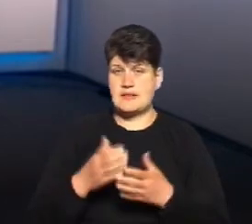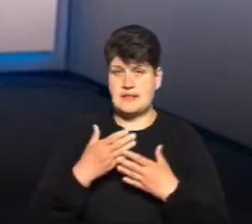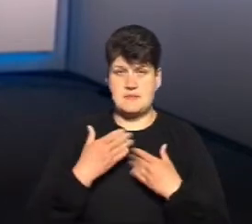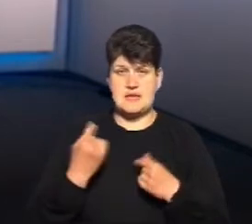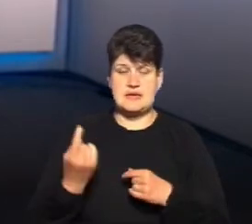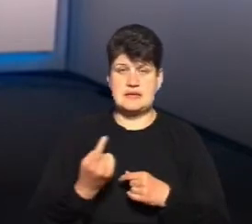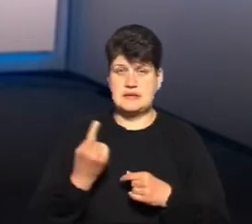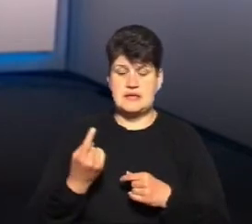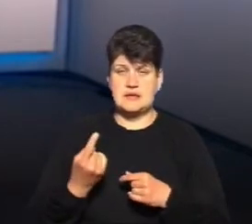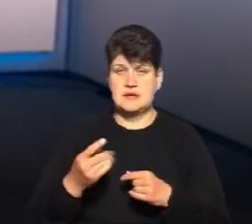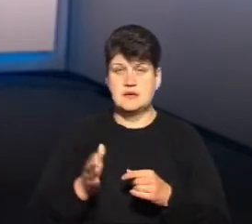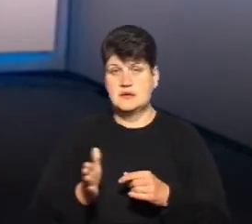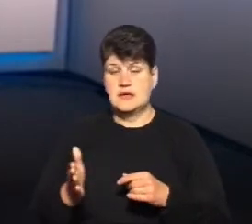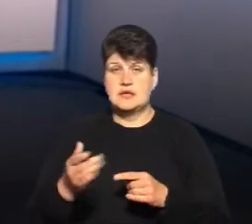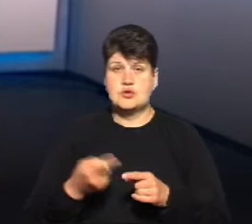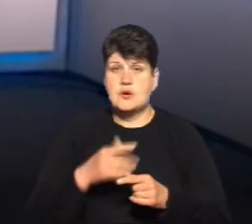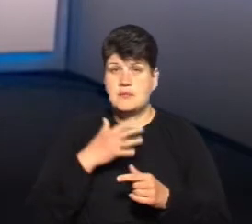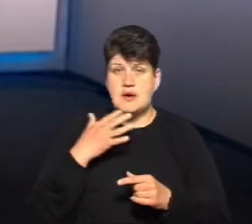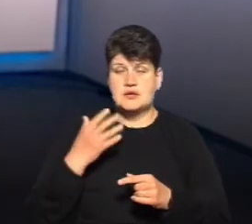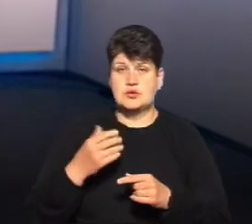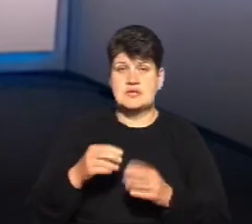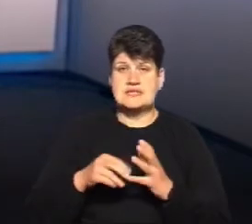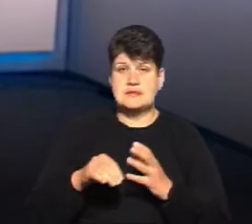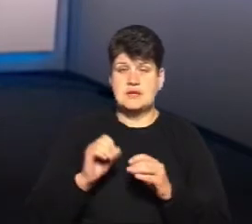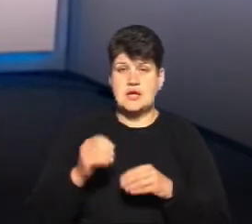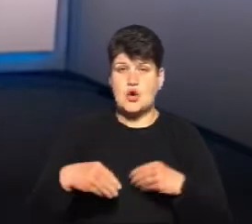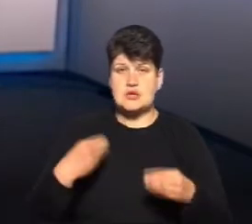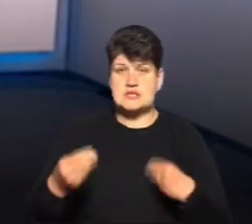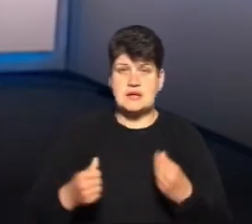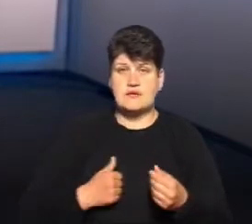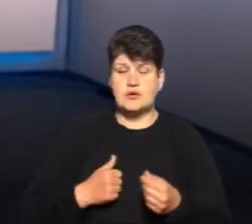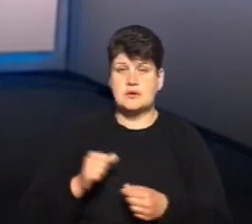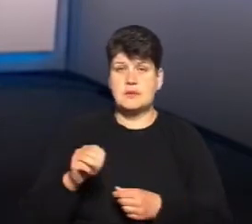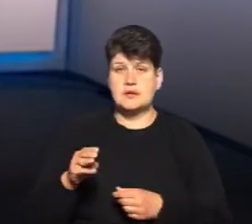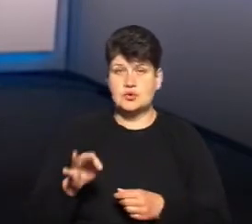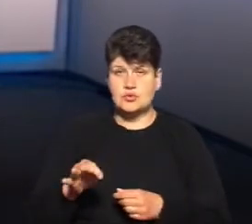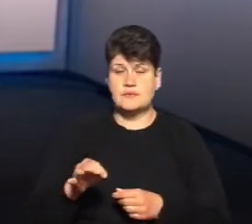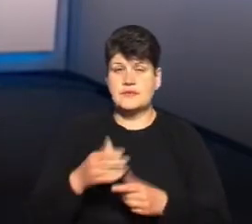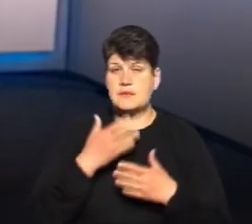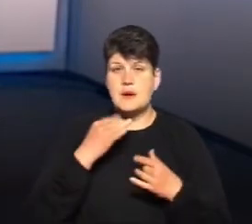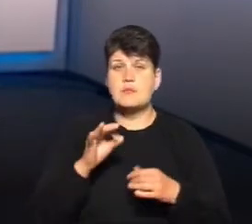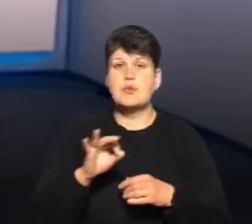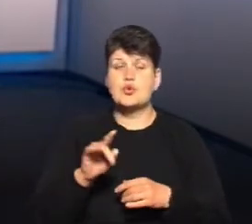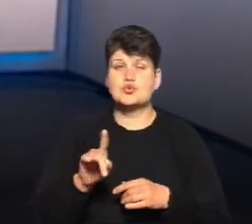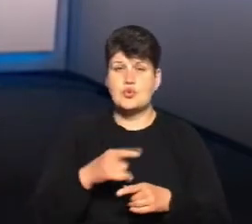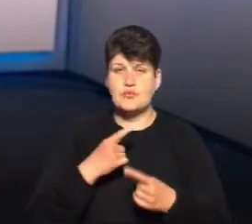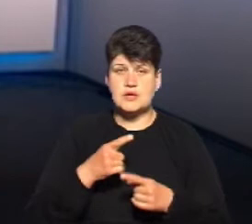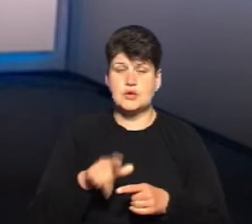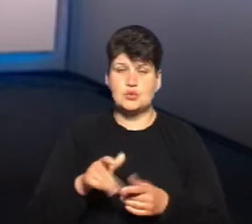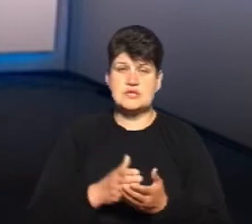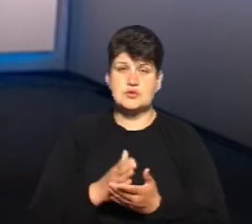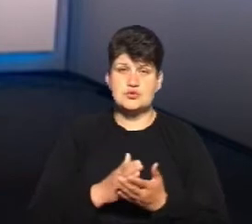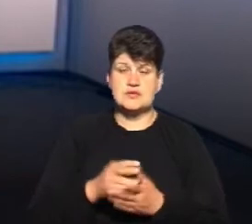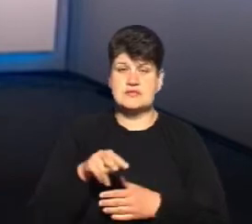що багато землі роздали воїнам АТО, але це тут нема про що говорити, тому що ці люди заслужили ці земельні ділянки. Починаючи з 2014 року на